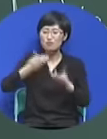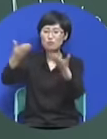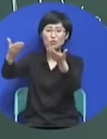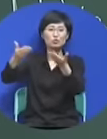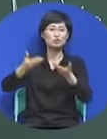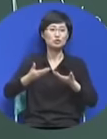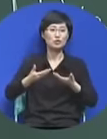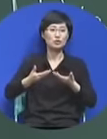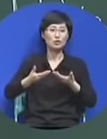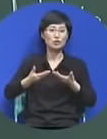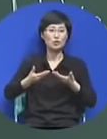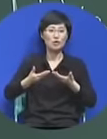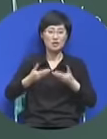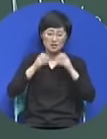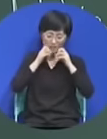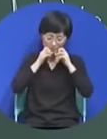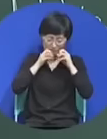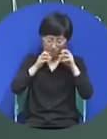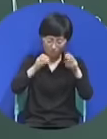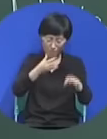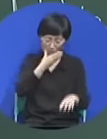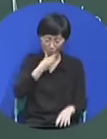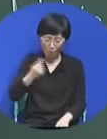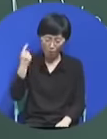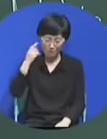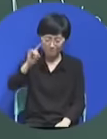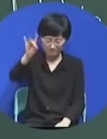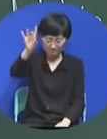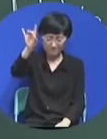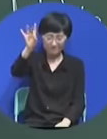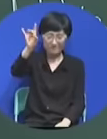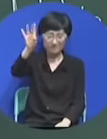그 증거로 오직 복음 때문에 사랑